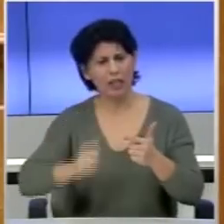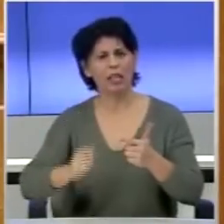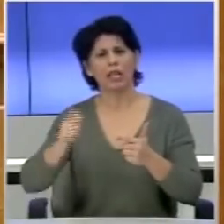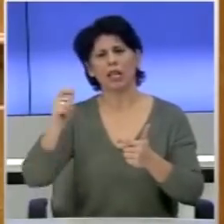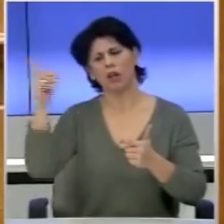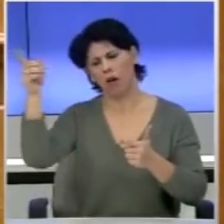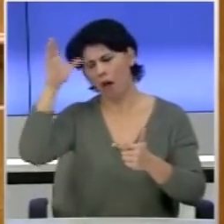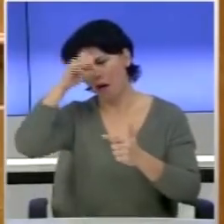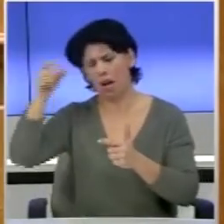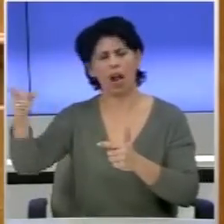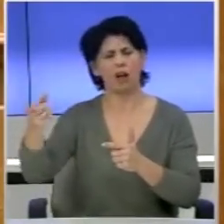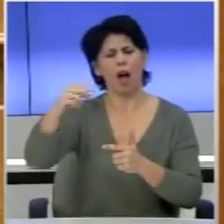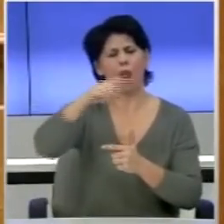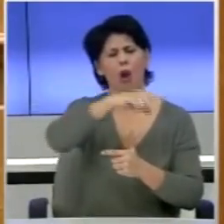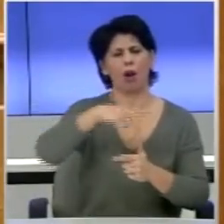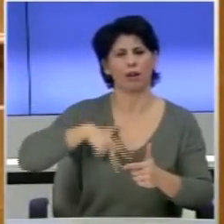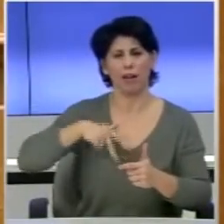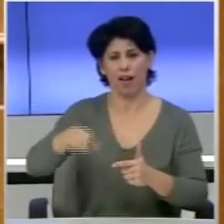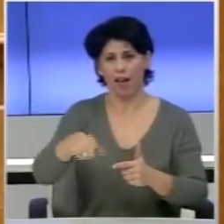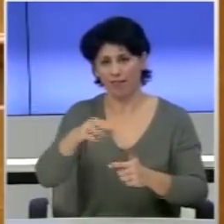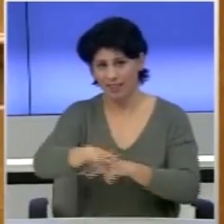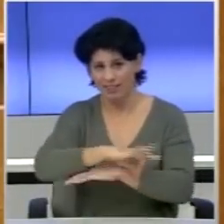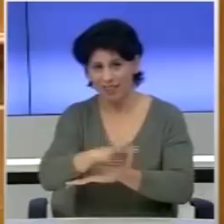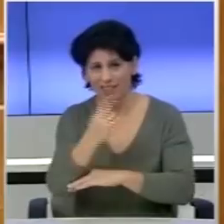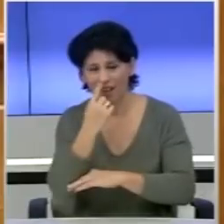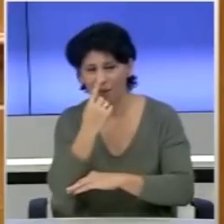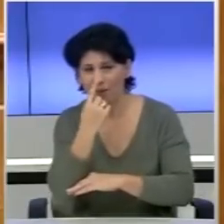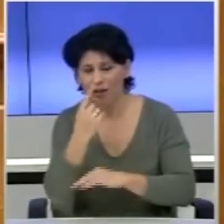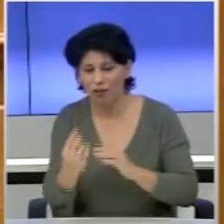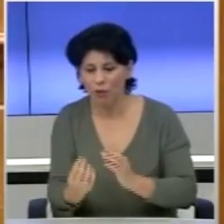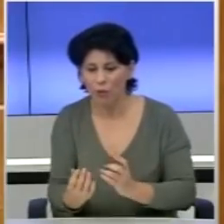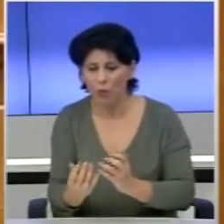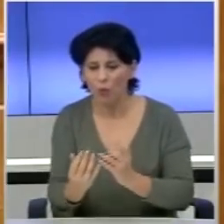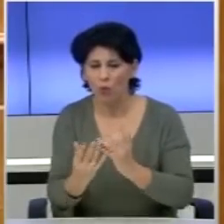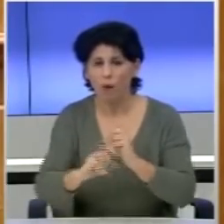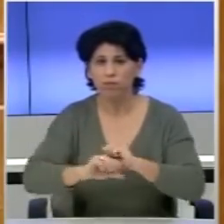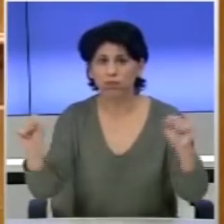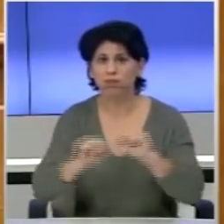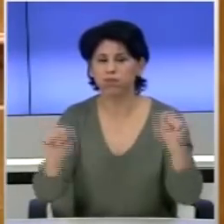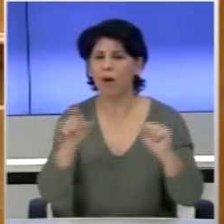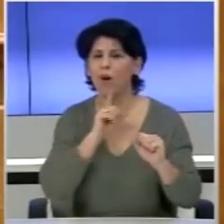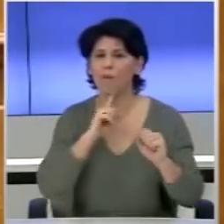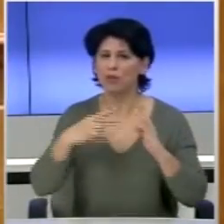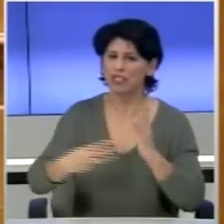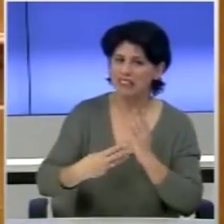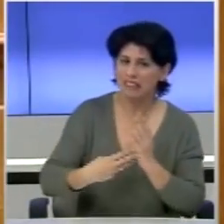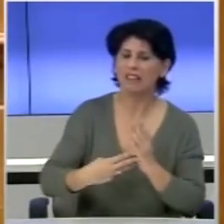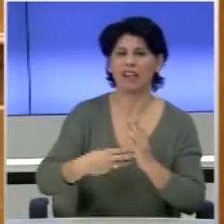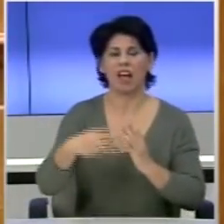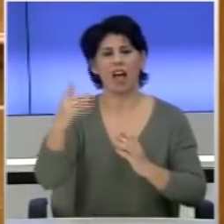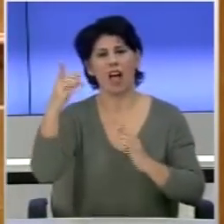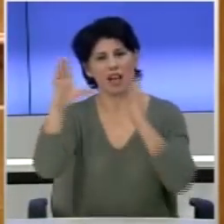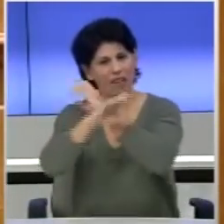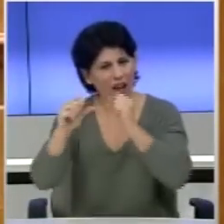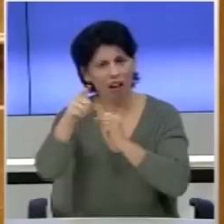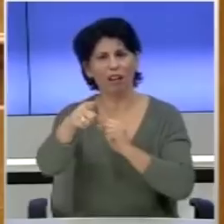Ιράν, άλλων. Αυτά τα σχέδια μυρίζουν μπαρούτι, σαν και αυτό που ξοδεύεται εδώ και χρόνια στη Συρία, στο Ιράκ, στο Αφγανιστάν, στη